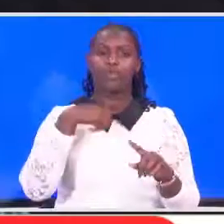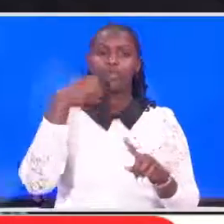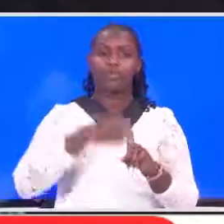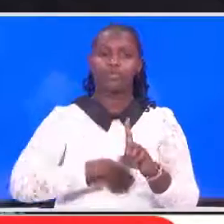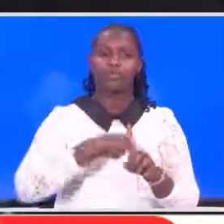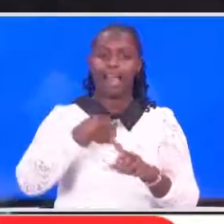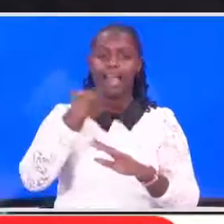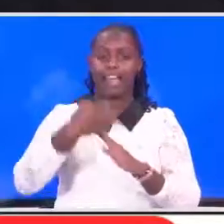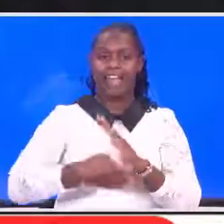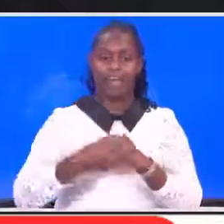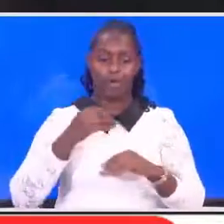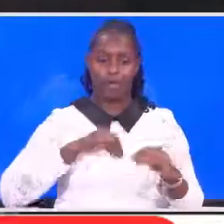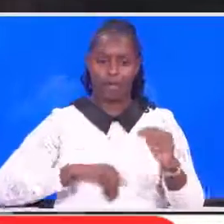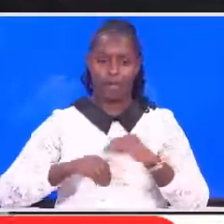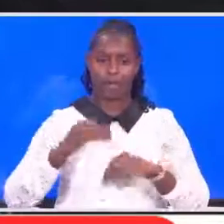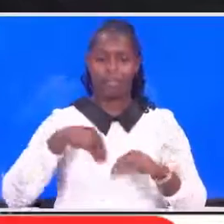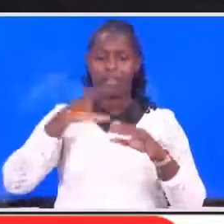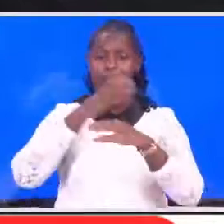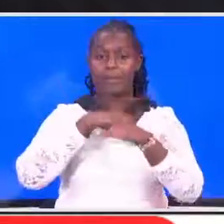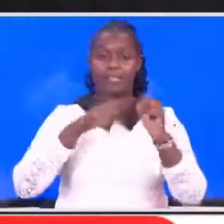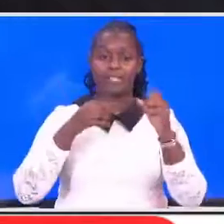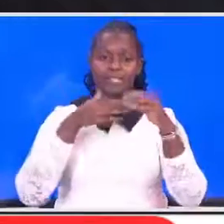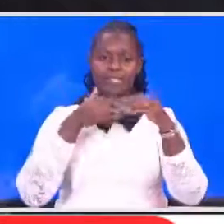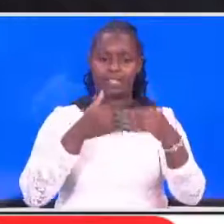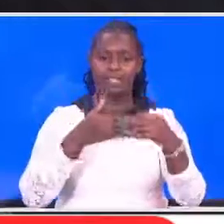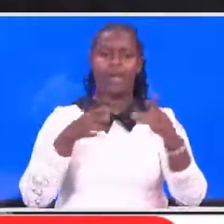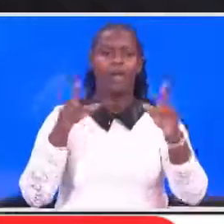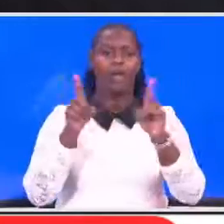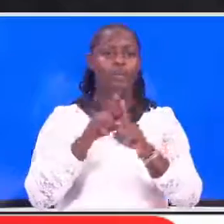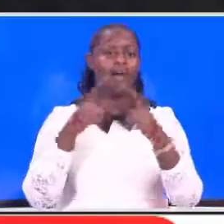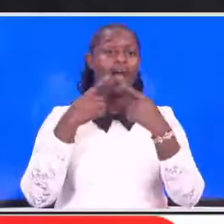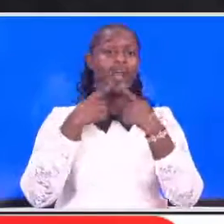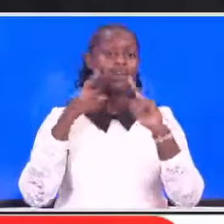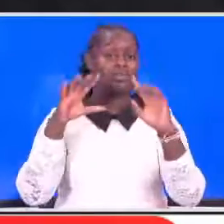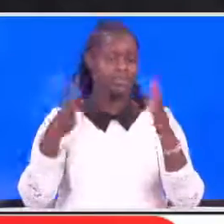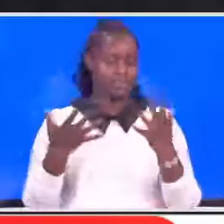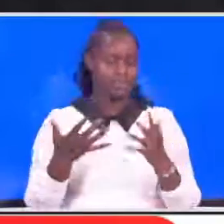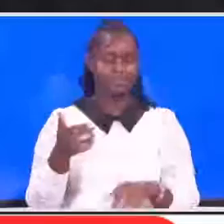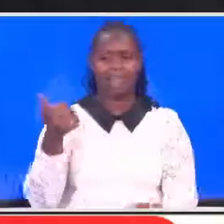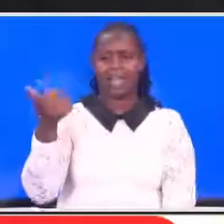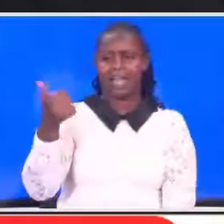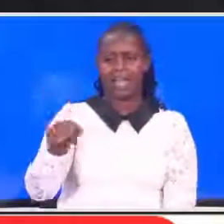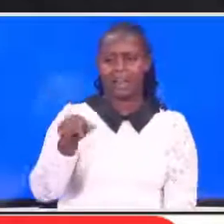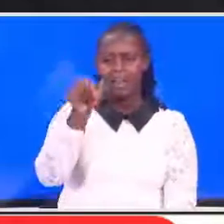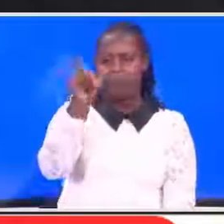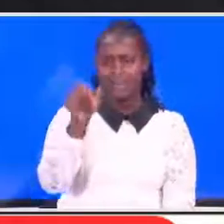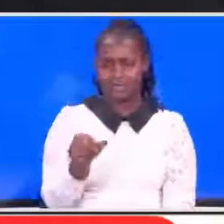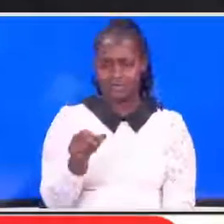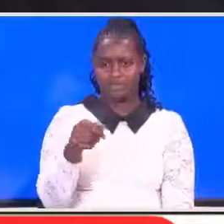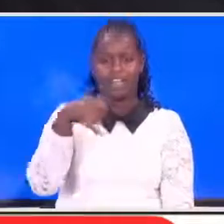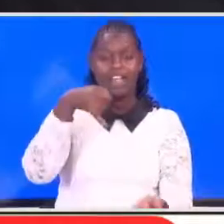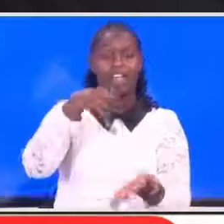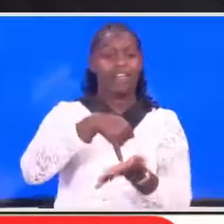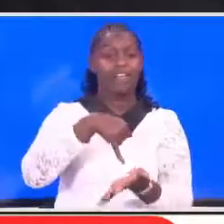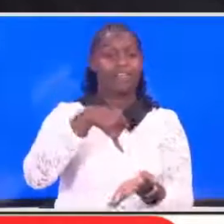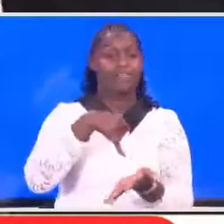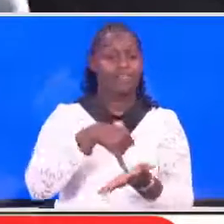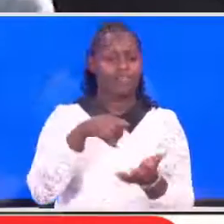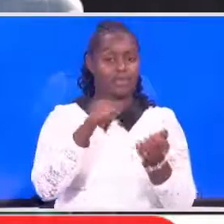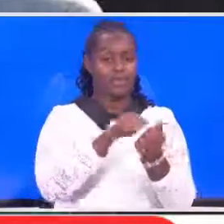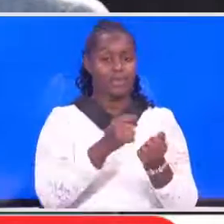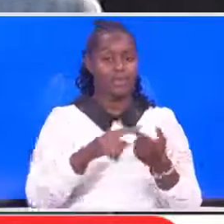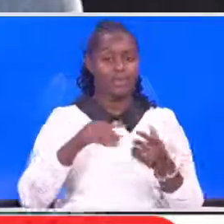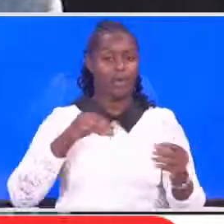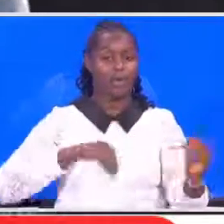president is leading from the front, na ametangaza kwamba mtu yeyote ambaye atahusika na mambo ya